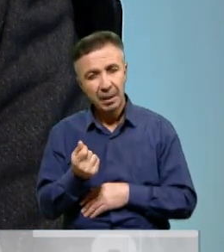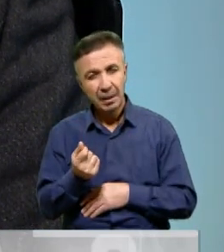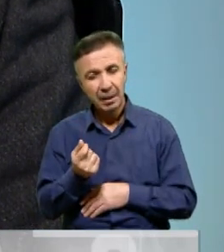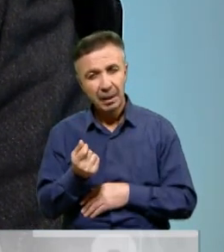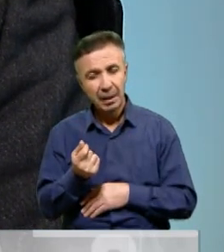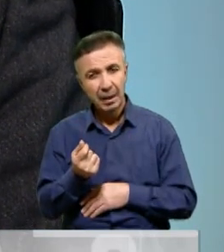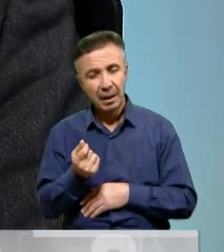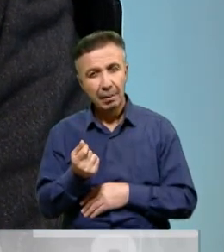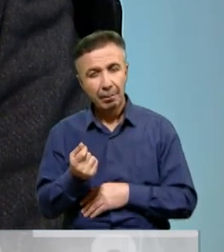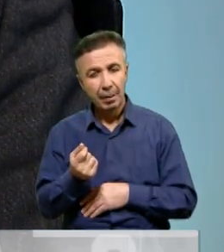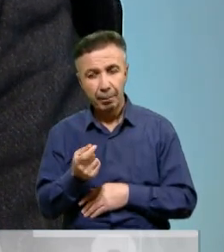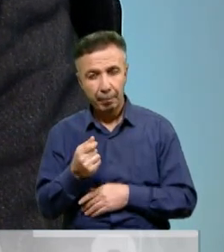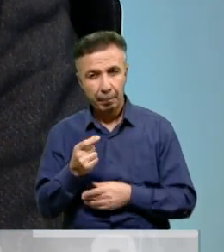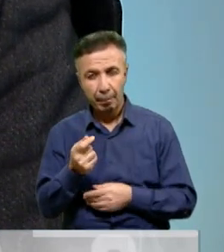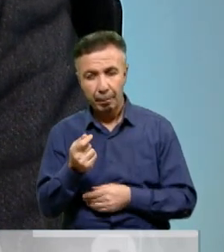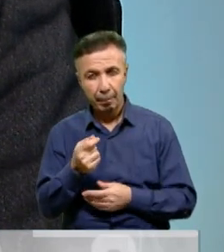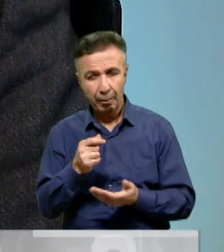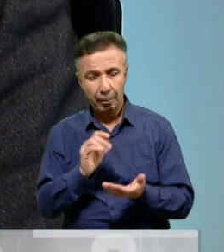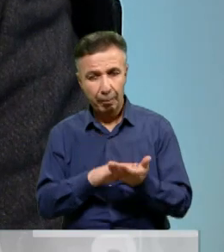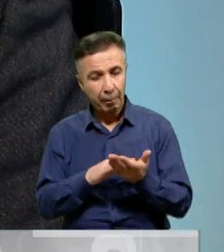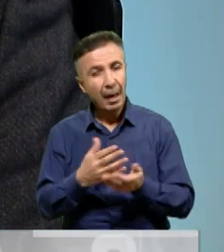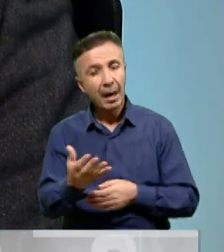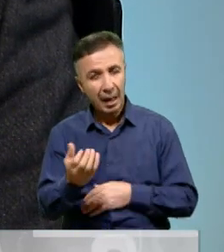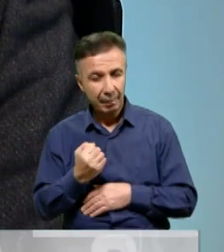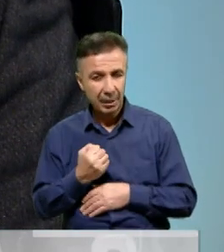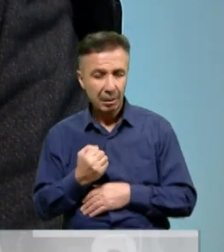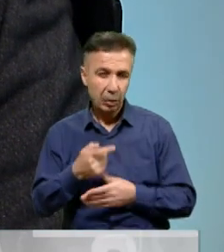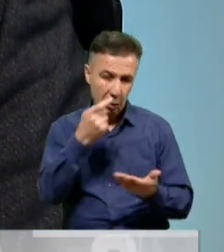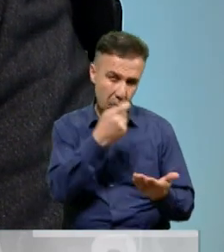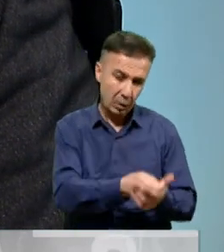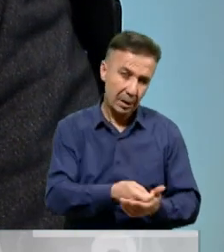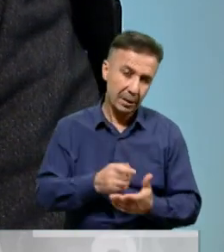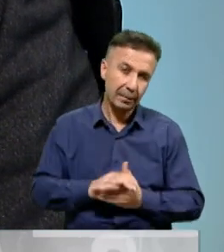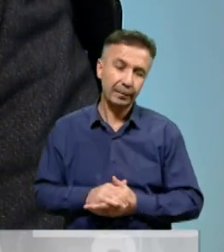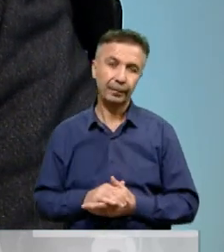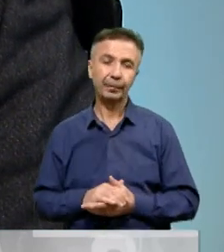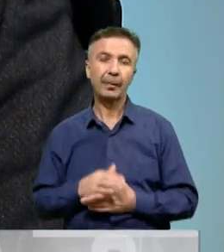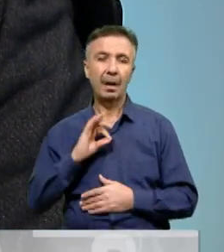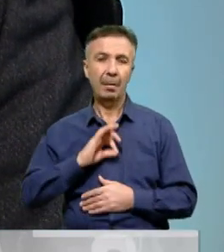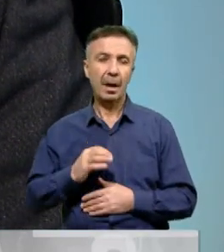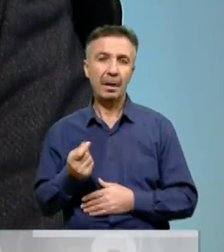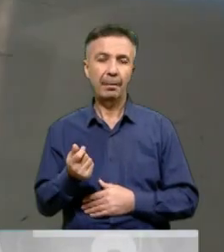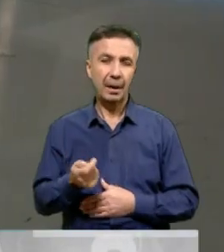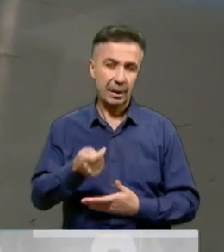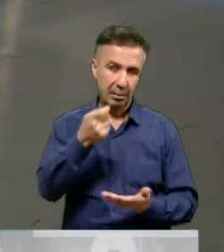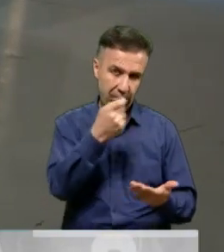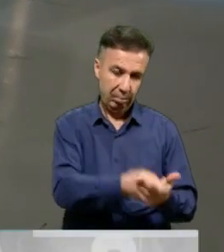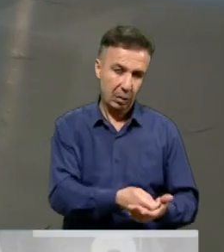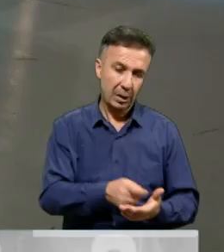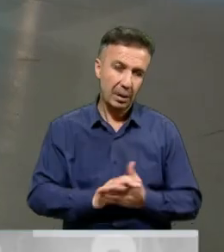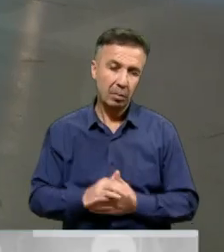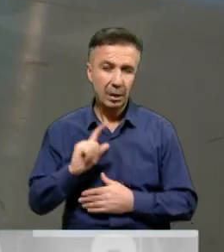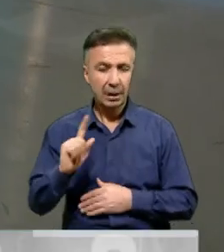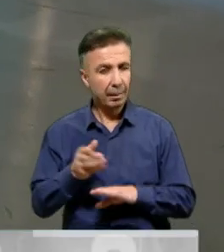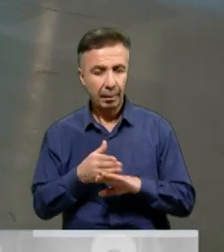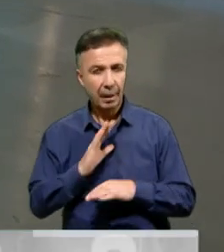tazminat kazanmışsa bu da ödenir. Yani maddi tazminat, manevi tazminat da ödenir. Tabii onların